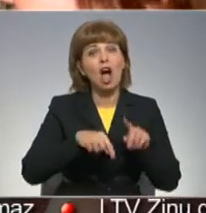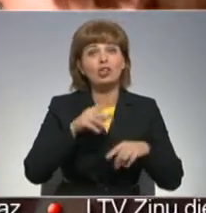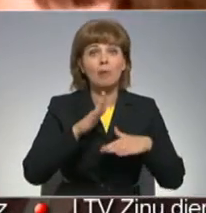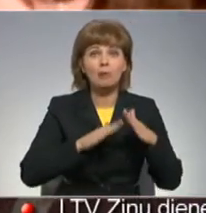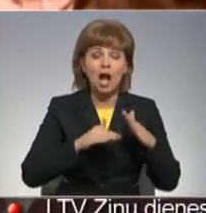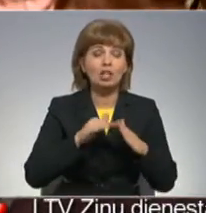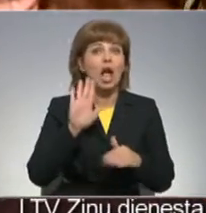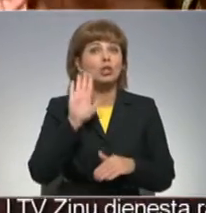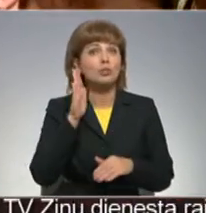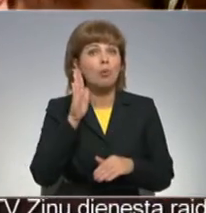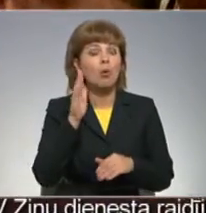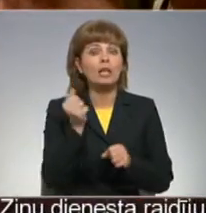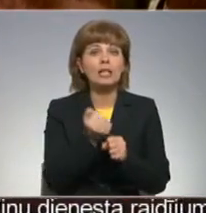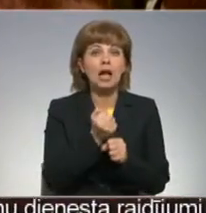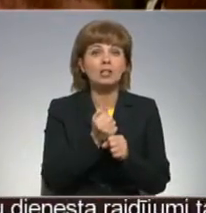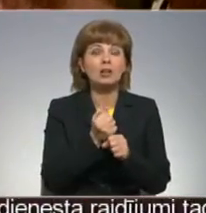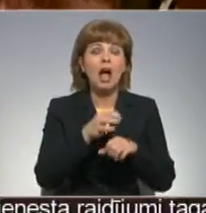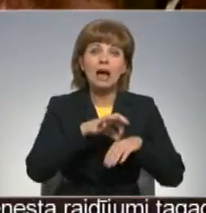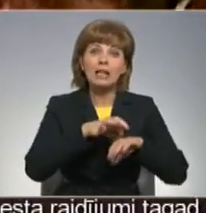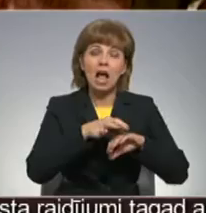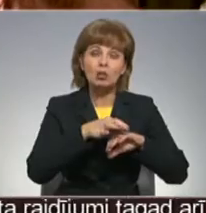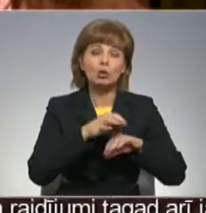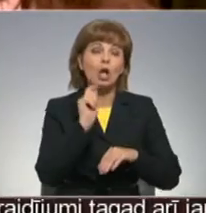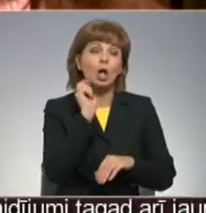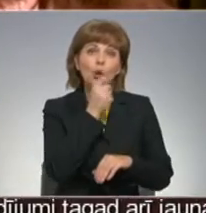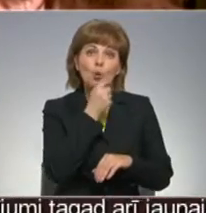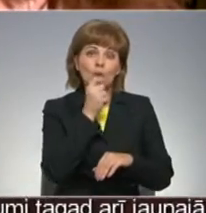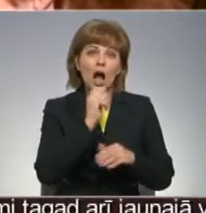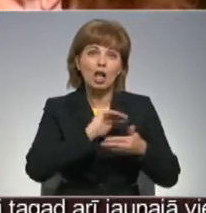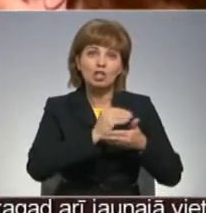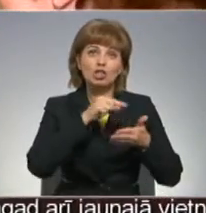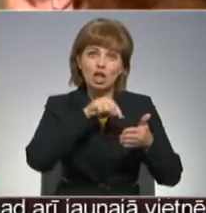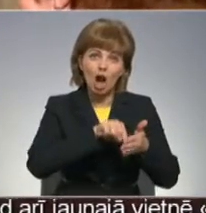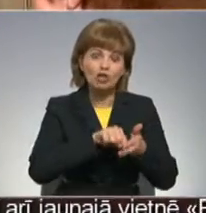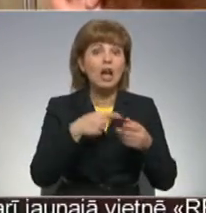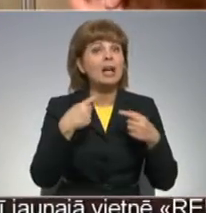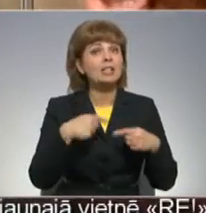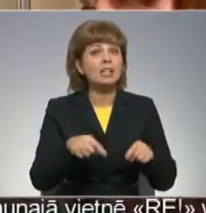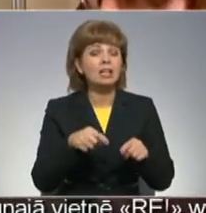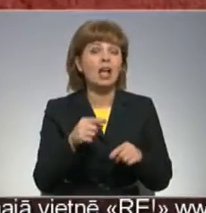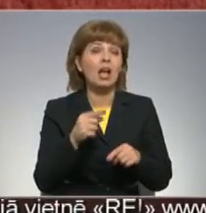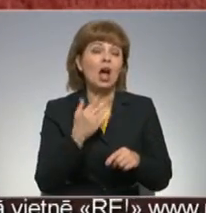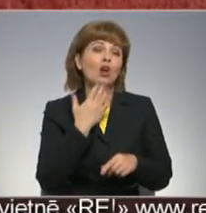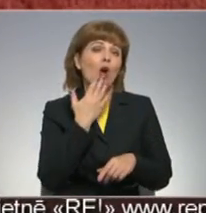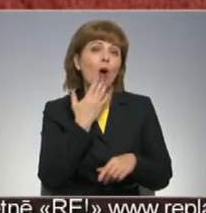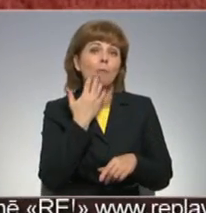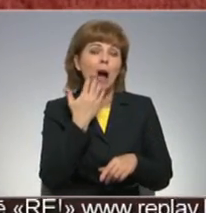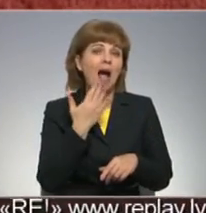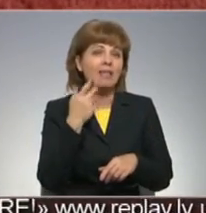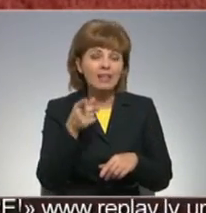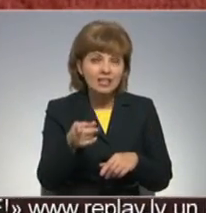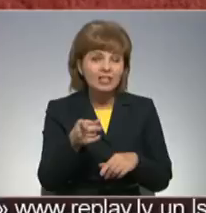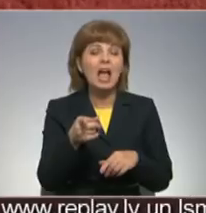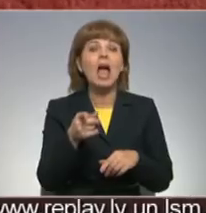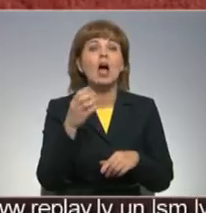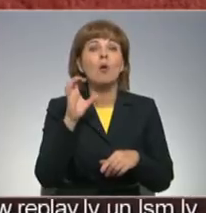piemēram spogulīši, kas iestrādāti gradzenos un lūpkrāsas futlārīšos, bet citi tieši pretēji ļoti romantiski. Kolekcijā ir arī